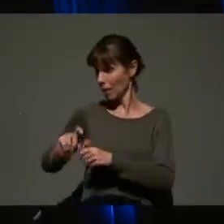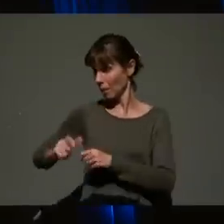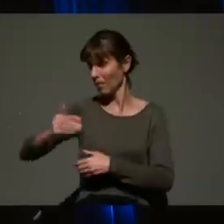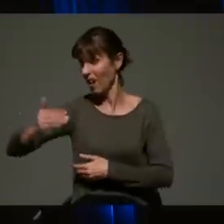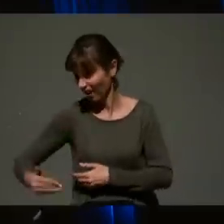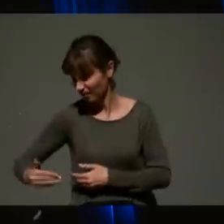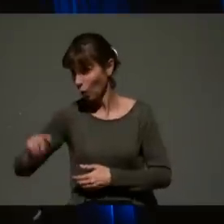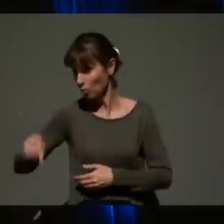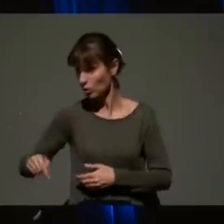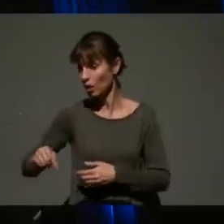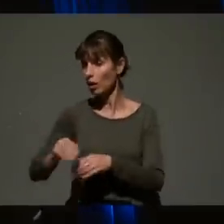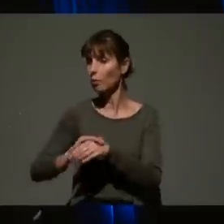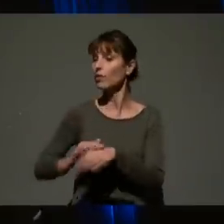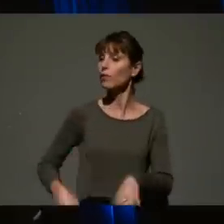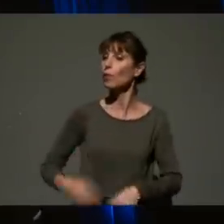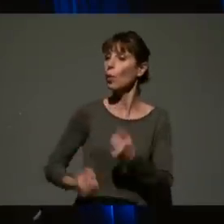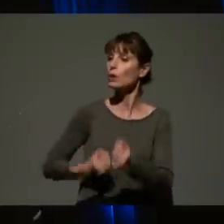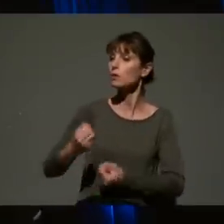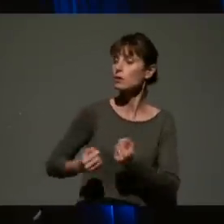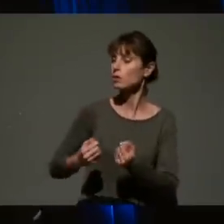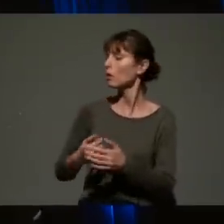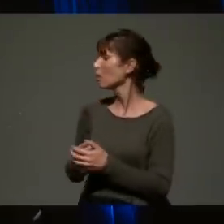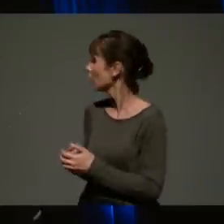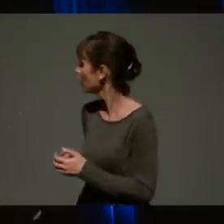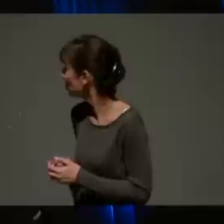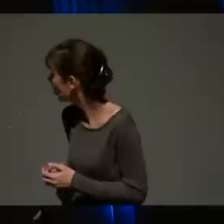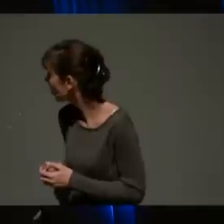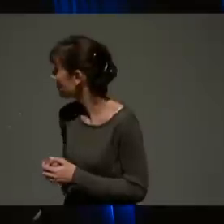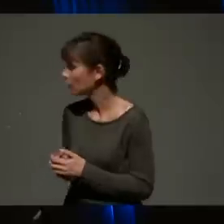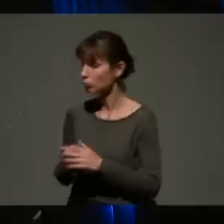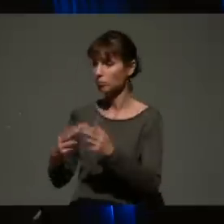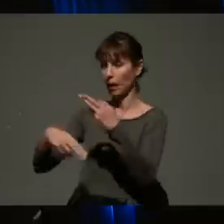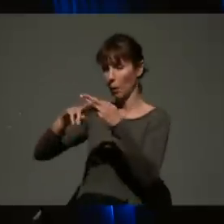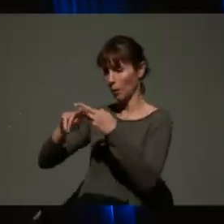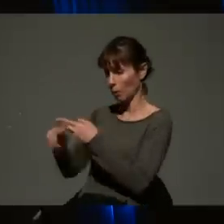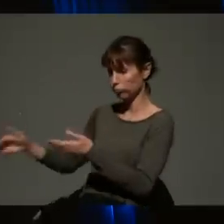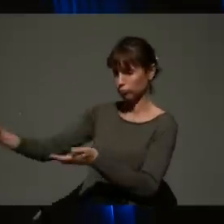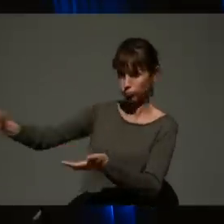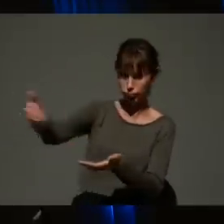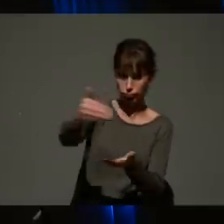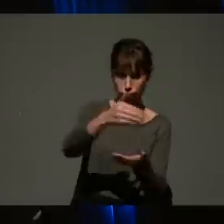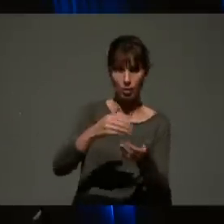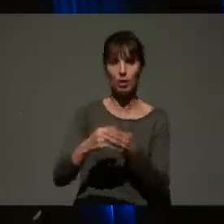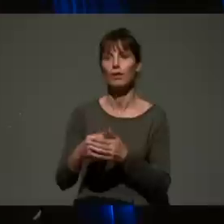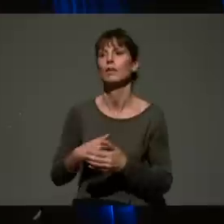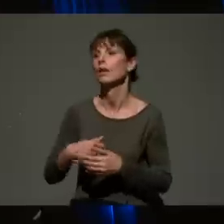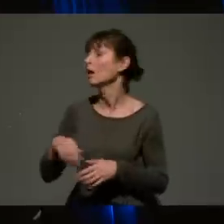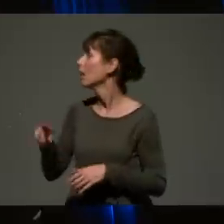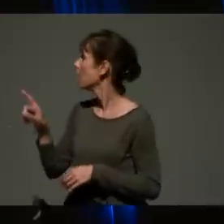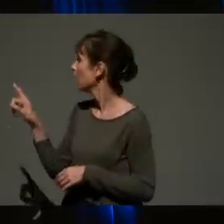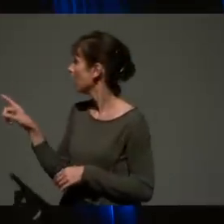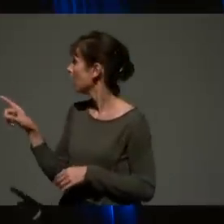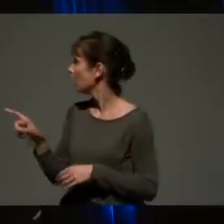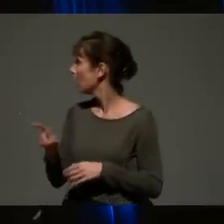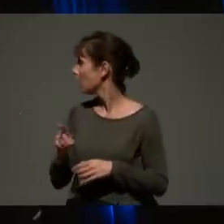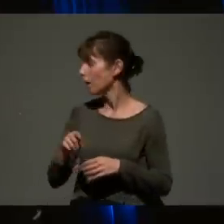course à pied? Eh bien, vous voyez que c'est quasiment linéaire. Ceux qui couraient moins de 15 km par semaine, il n'y en a que 18% à s'être arrêté